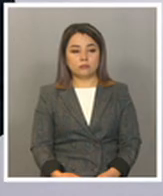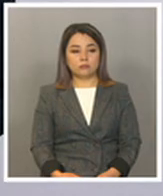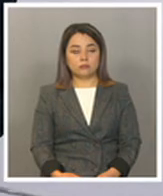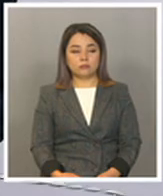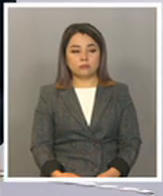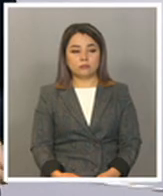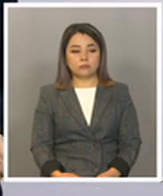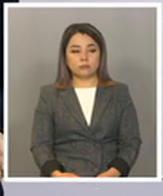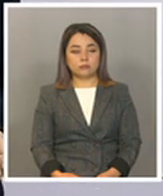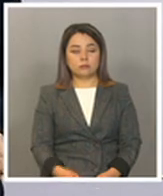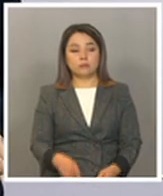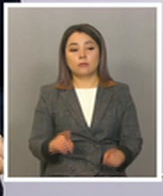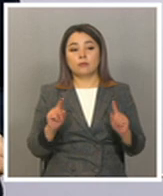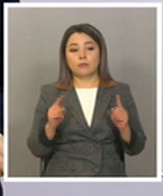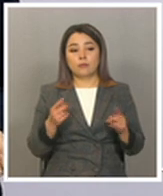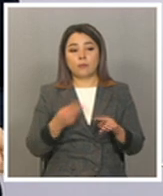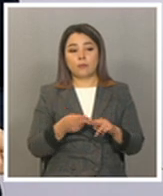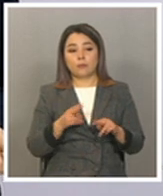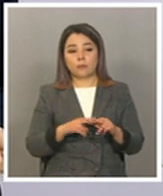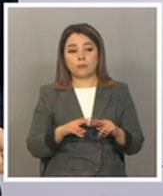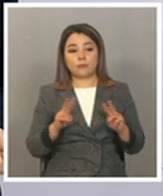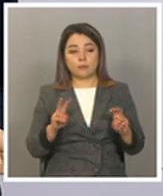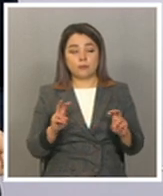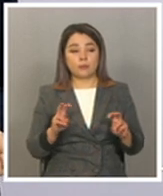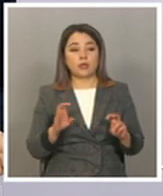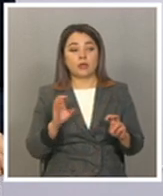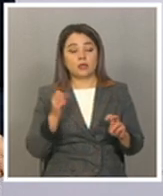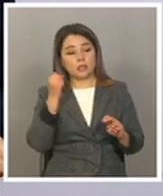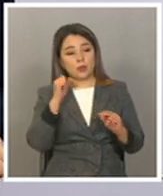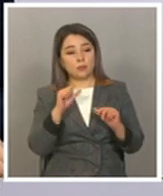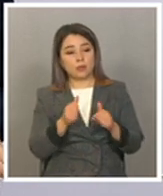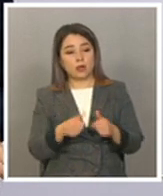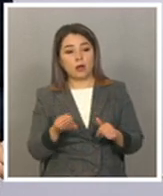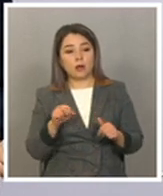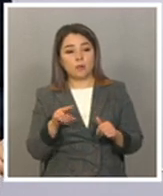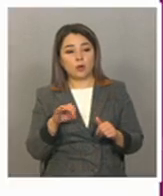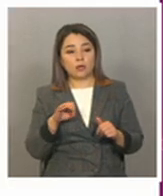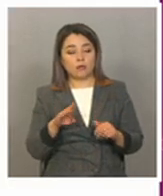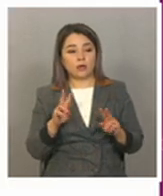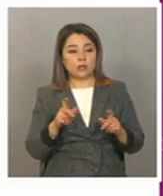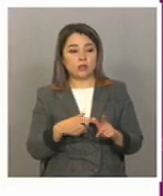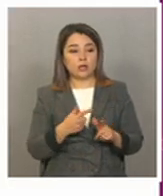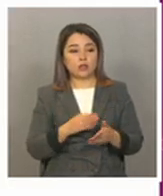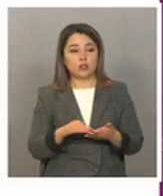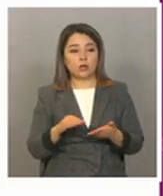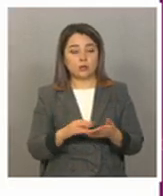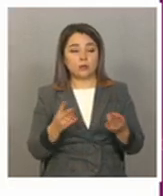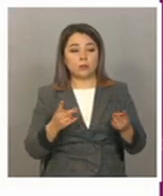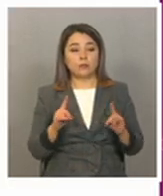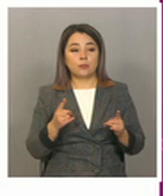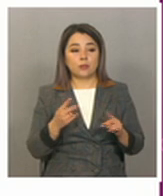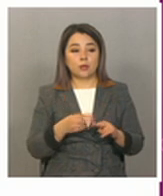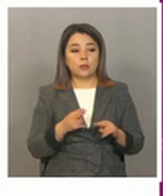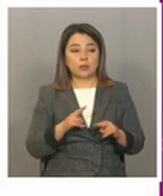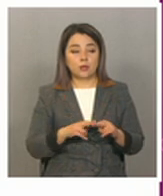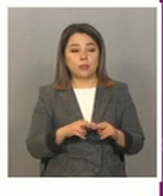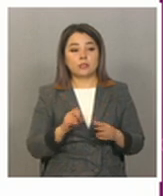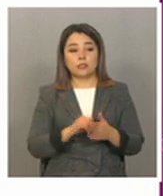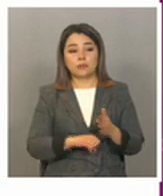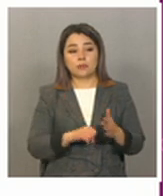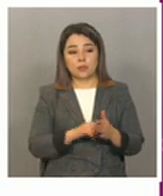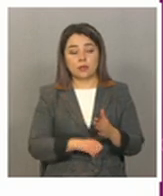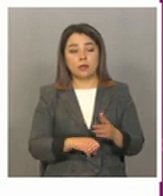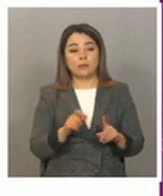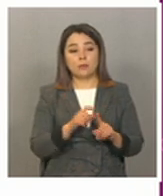Қарайық. Неліктен? Себебі символ апостроф арқылы жазылады. Неліктен? Себебі